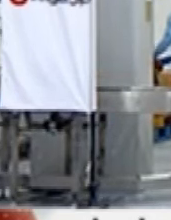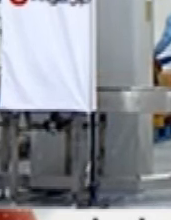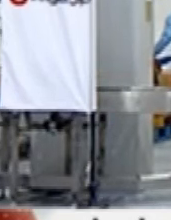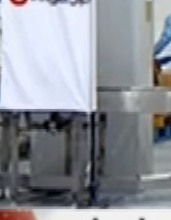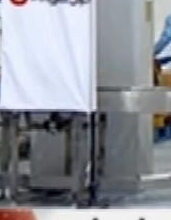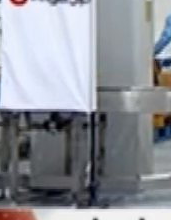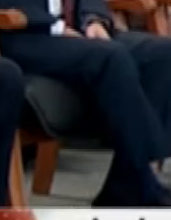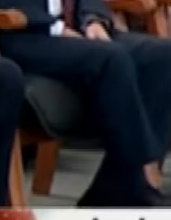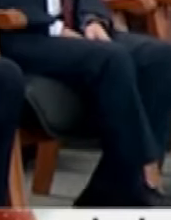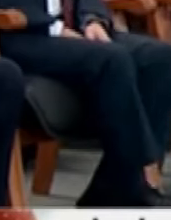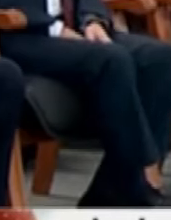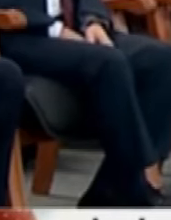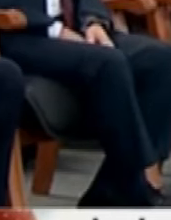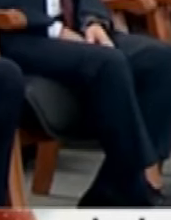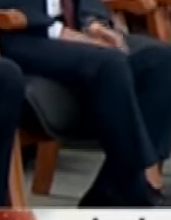Shukran Yamas.